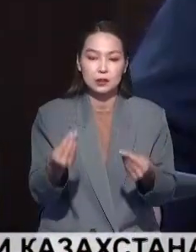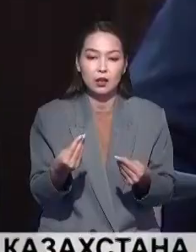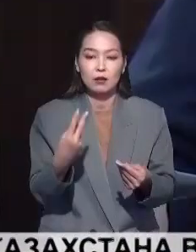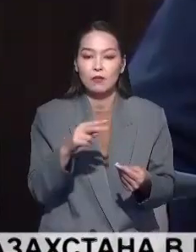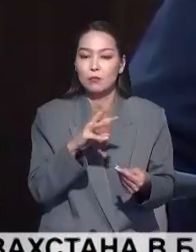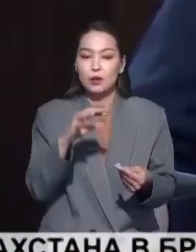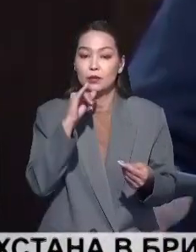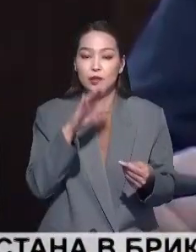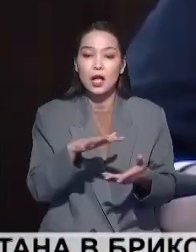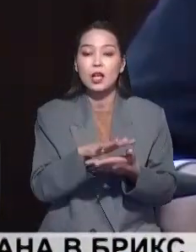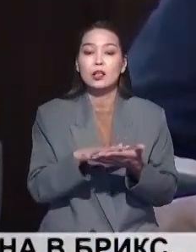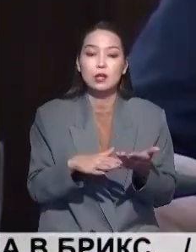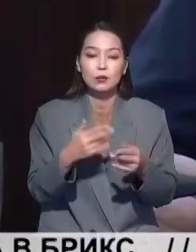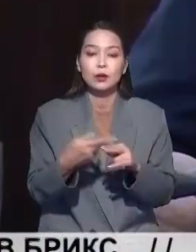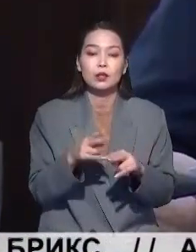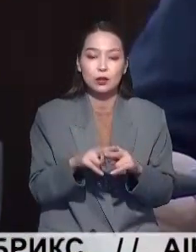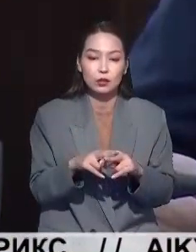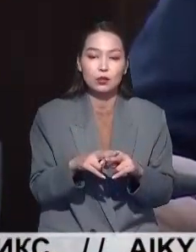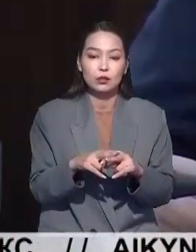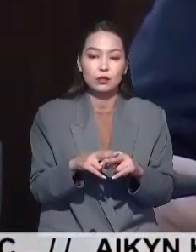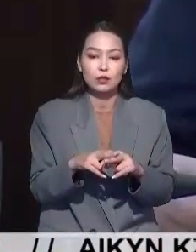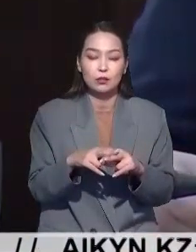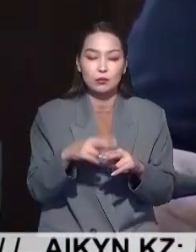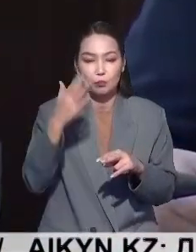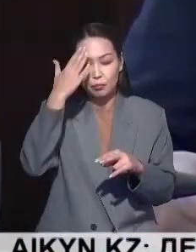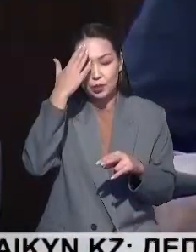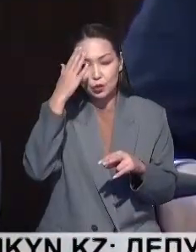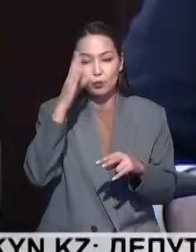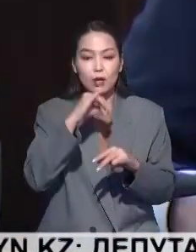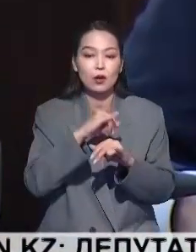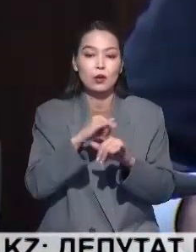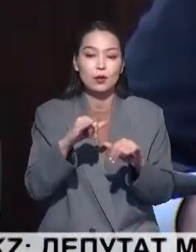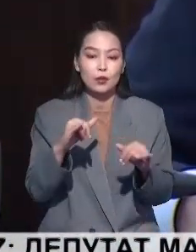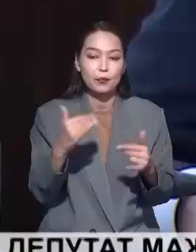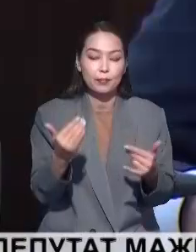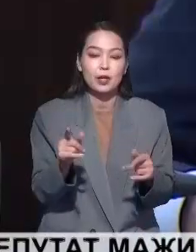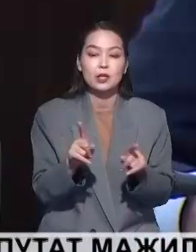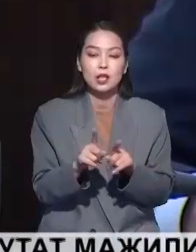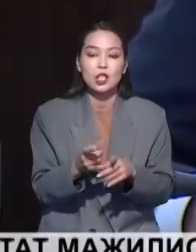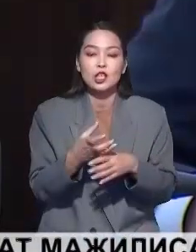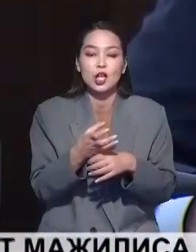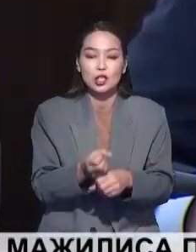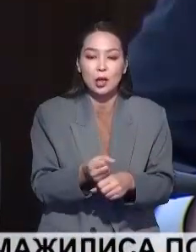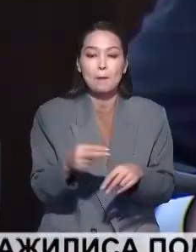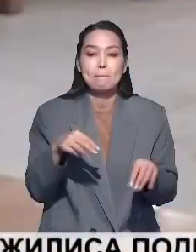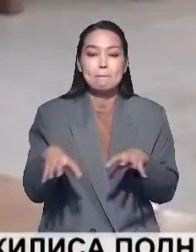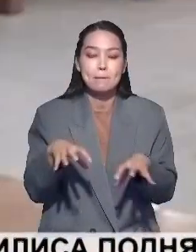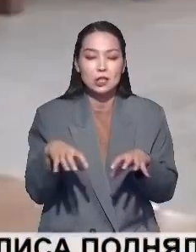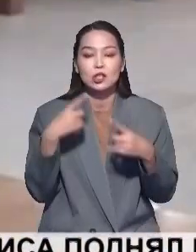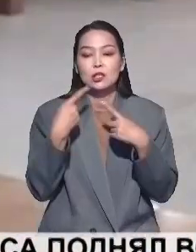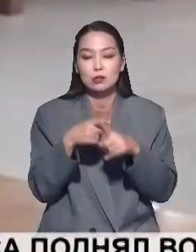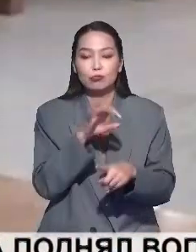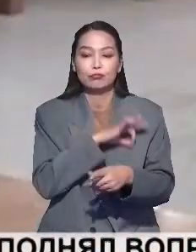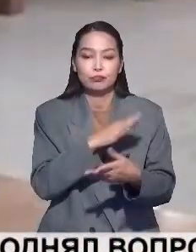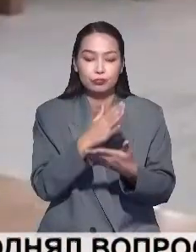что вот дальнейшее усиление работы антифрод-центра также будет способствовать сокращению мошеннических схем. Кроме